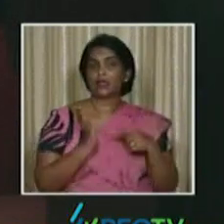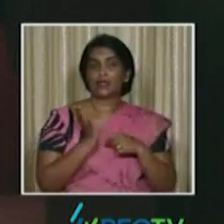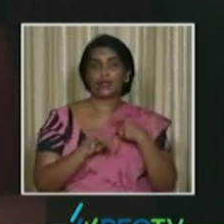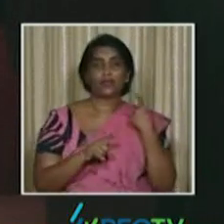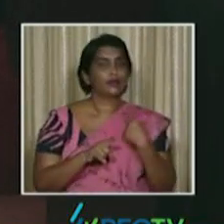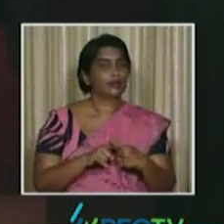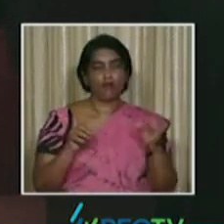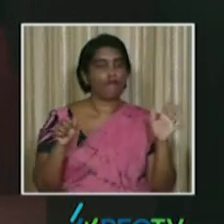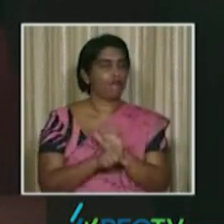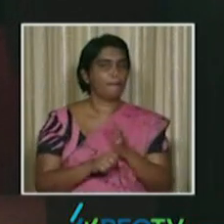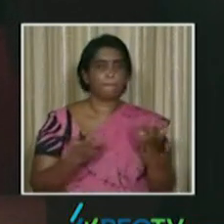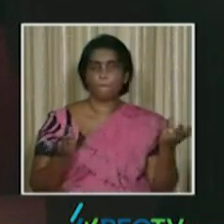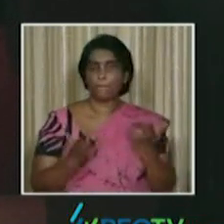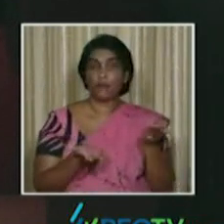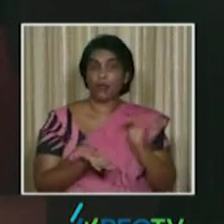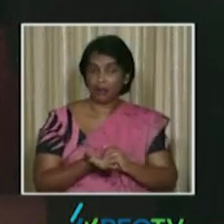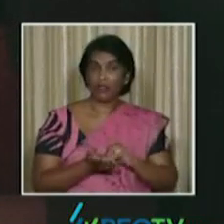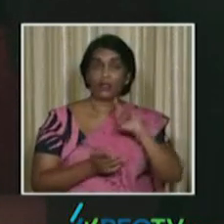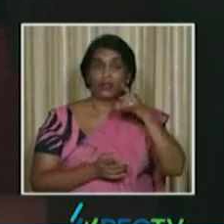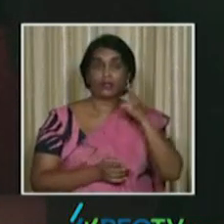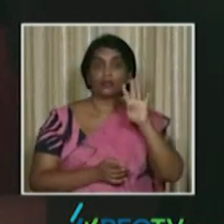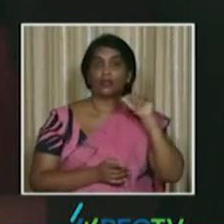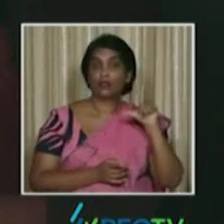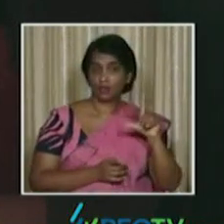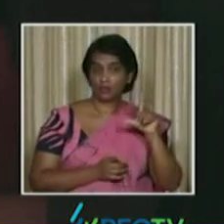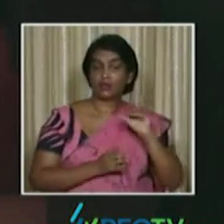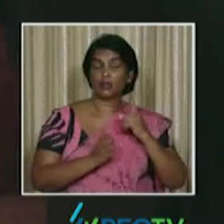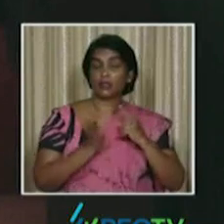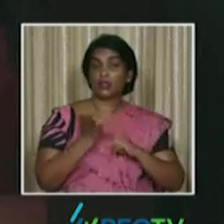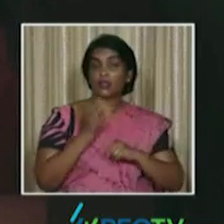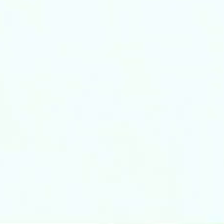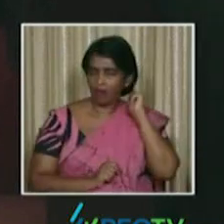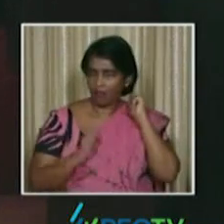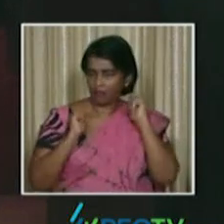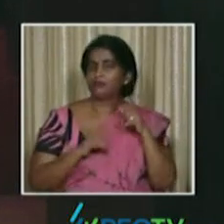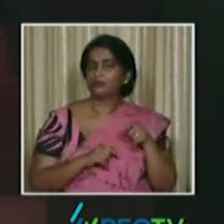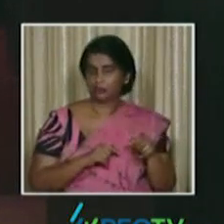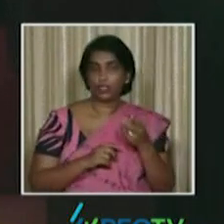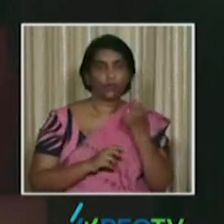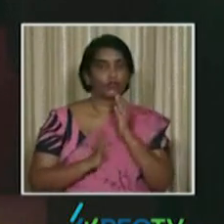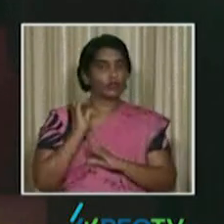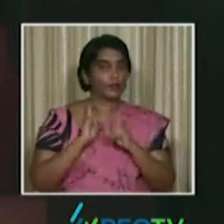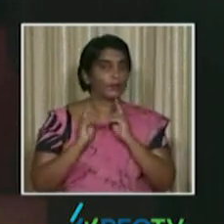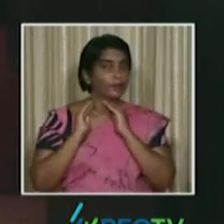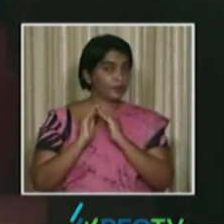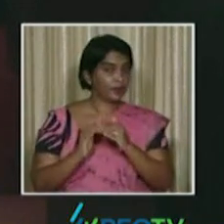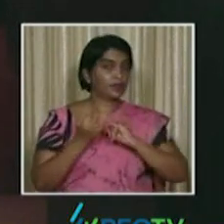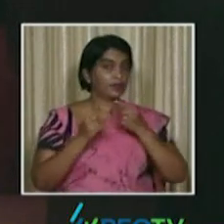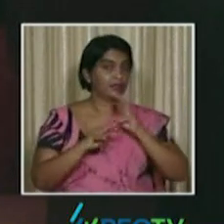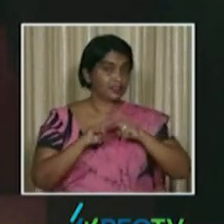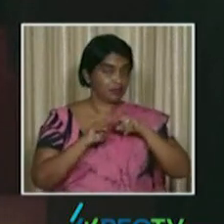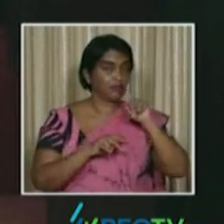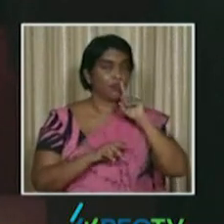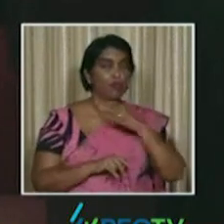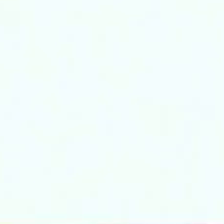එකෙන් සම්පූර්ණ කරන්නට බෑ. තව වැඩිපුර 147ක ටැක්ස් එකක් ගසා ගැසිය යුතුමයි. මුදල් අමාත්‍යංශයේ නිලධාරීන්ට මම කියනවා